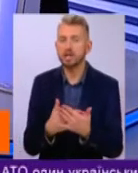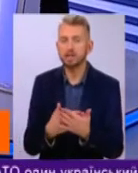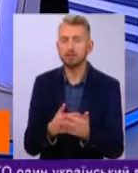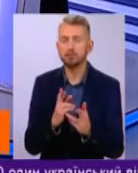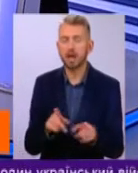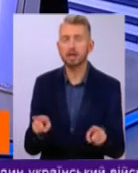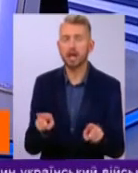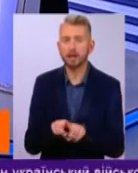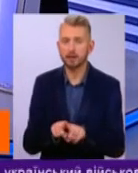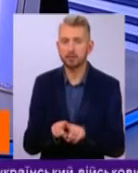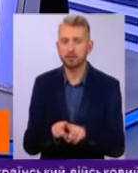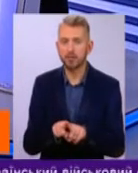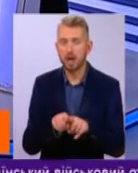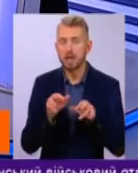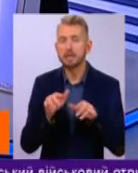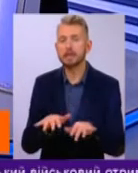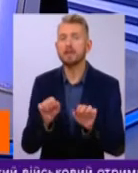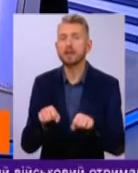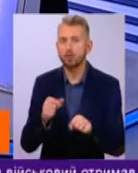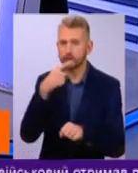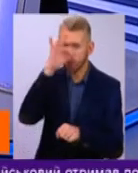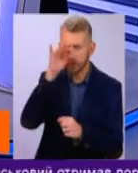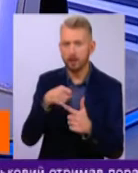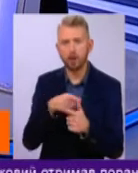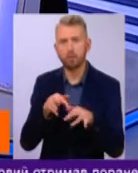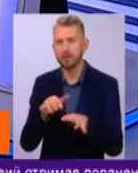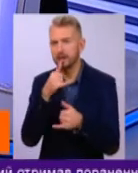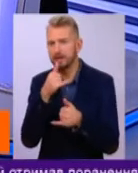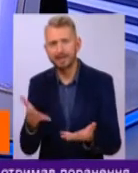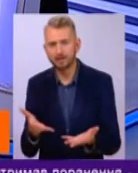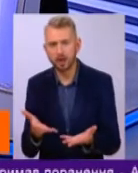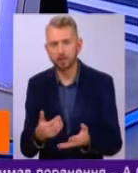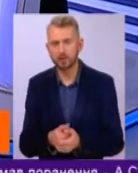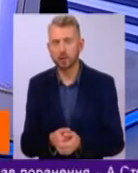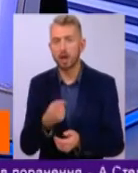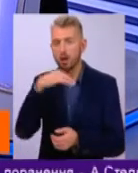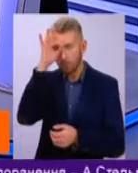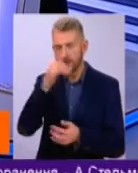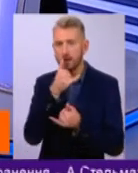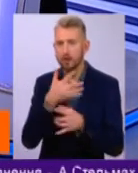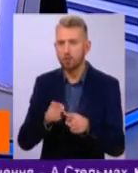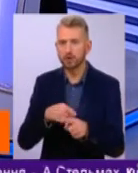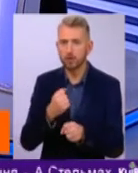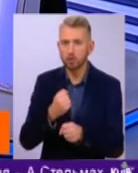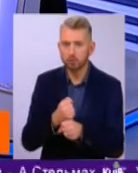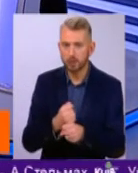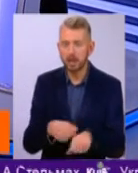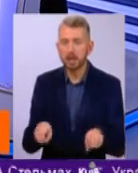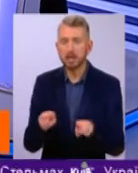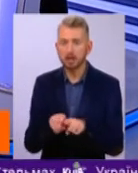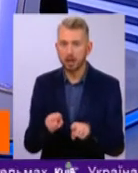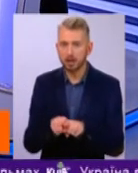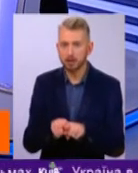як такі, дієздатності поліції або недієздатності. Поліція не може це зробити. Такі